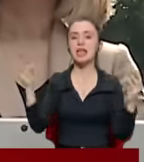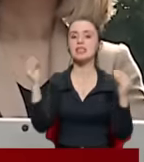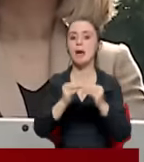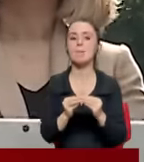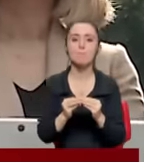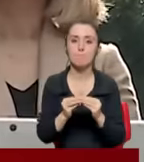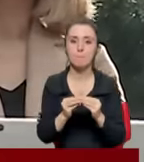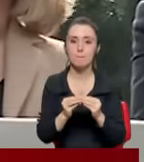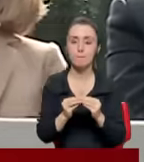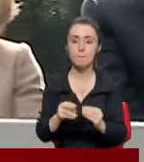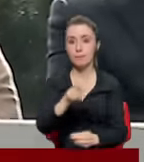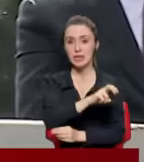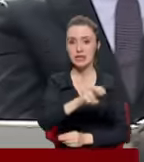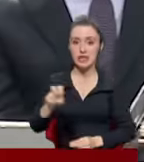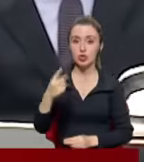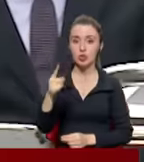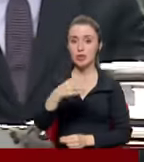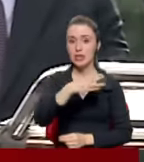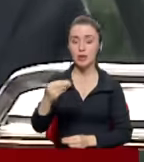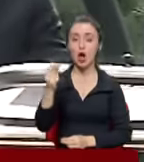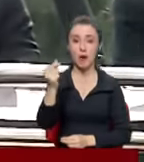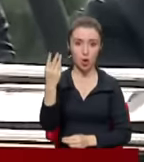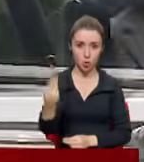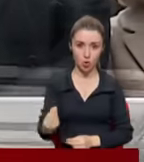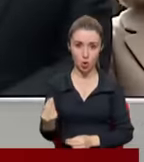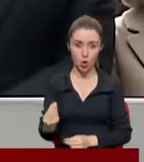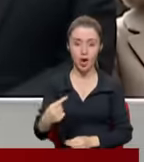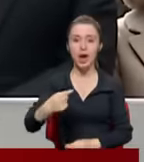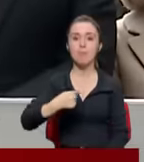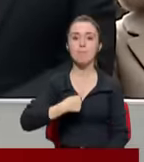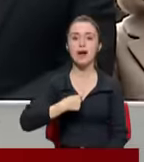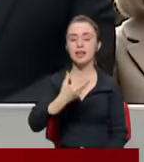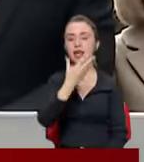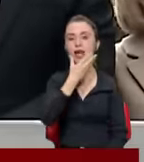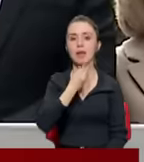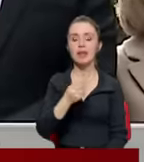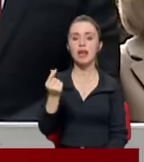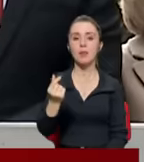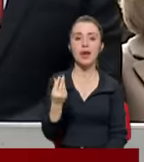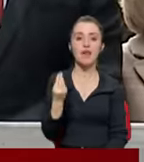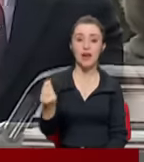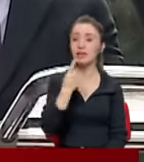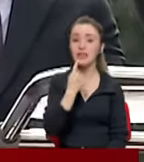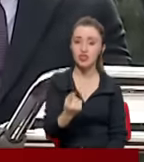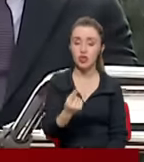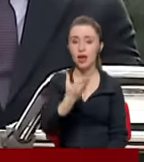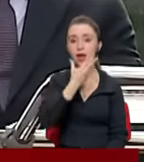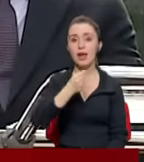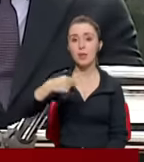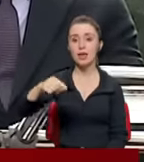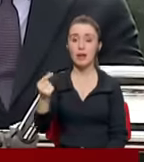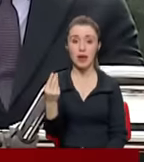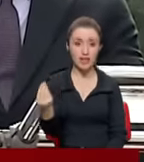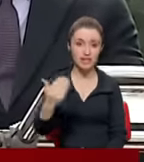zam 800.000 milyon para tutuyor Ben emekliye para verdiğince emekliye